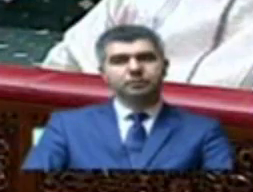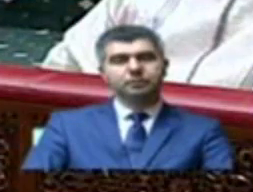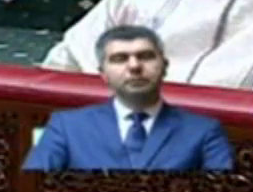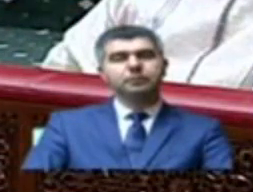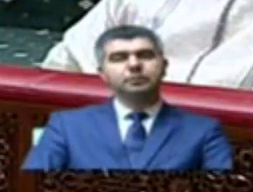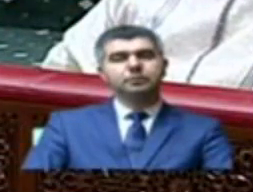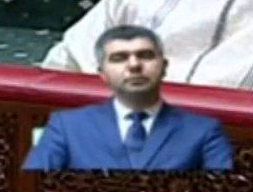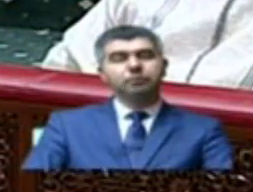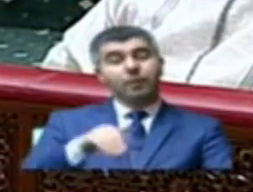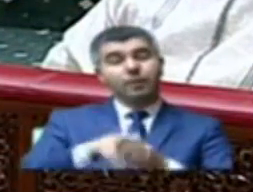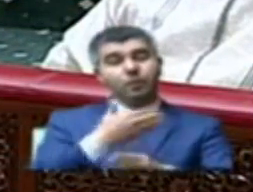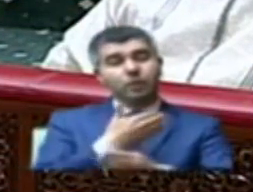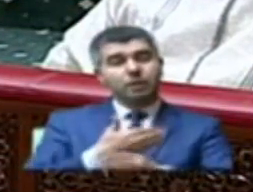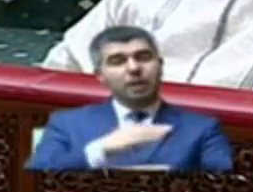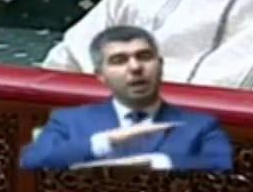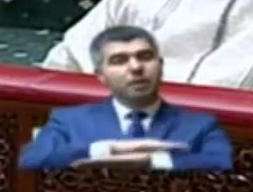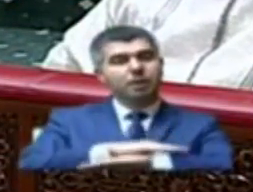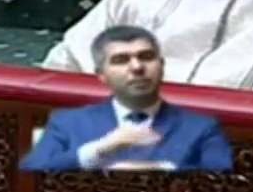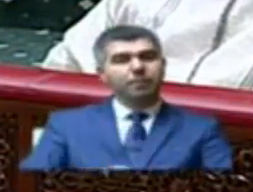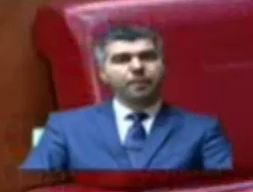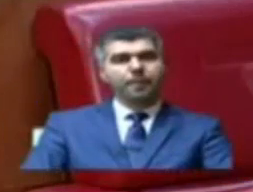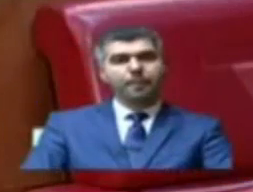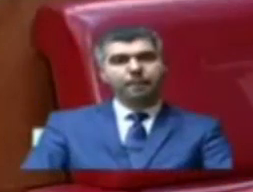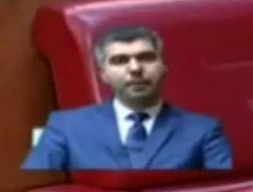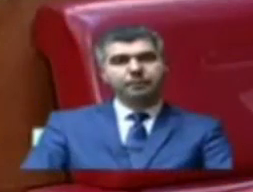السادة المستشارون الله يخليكم.